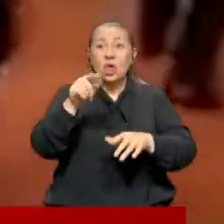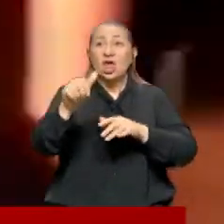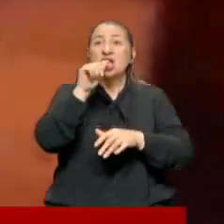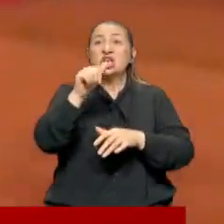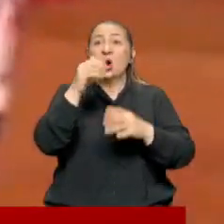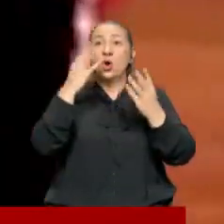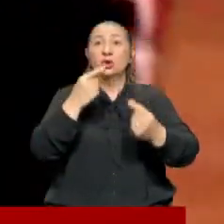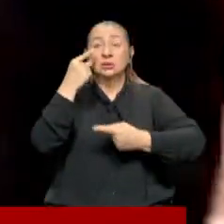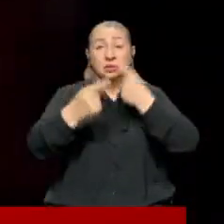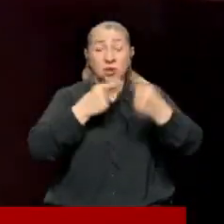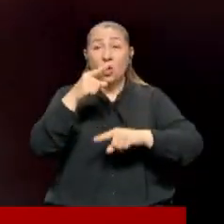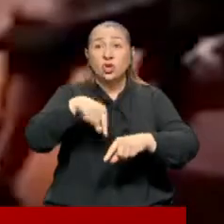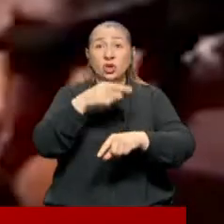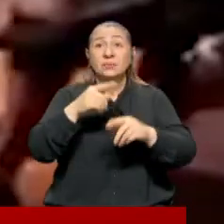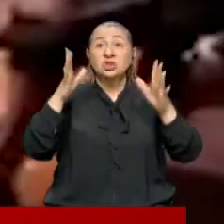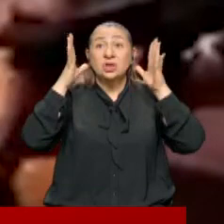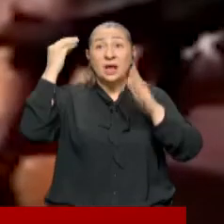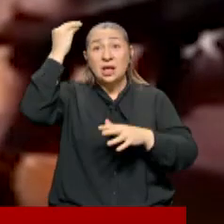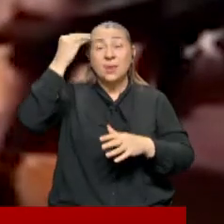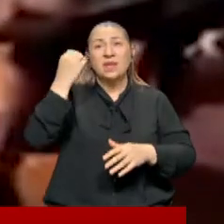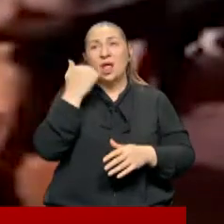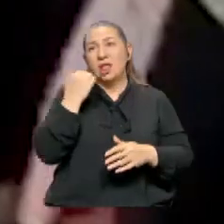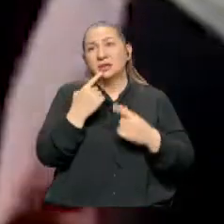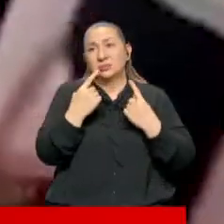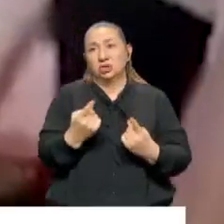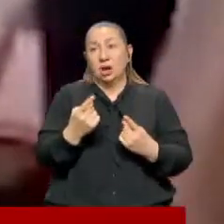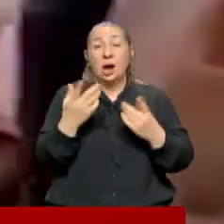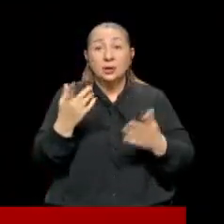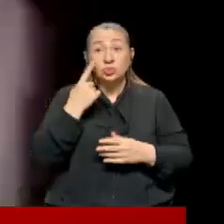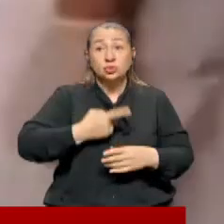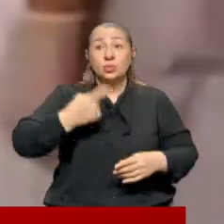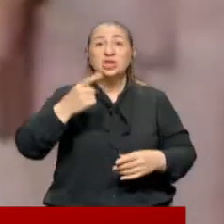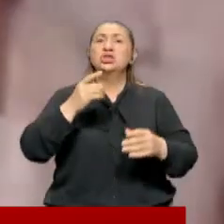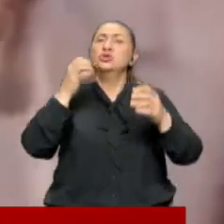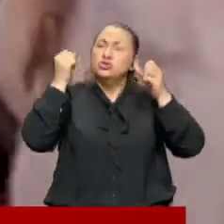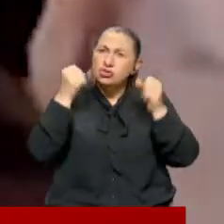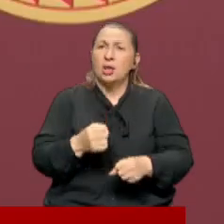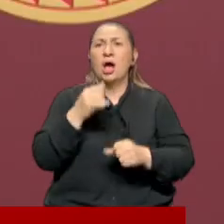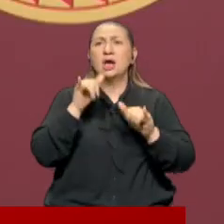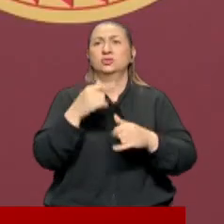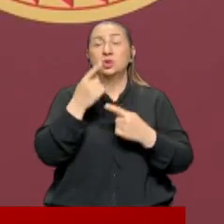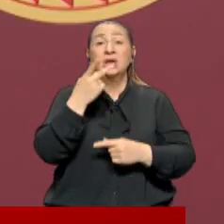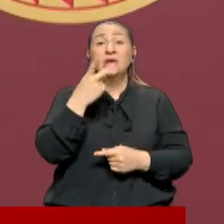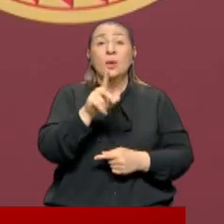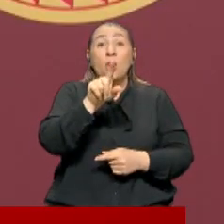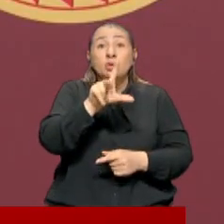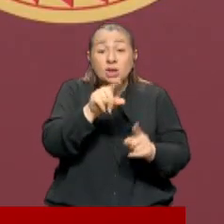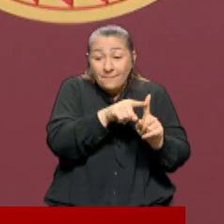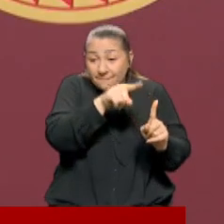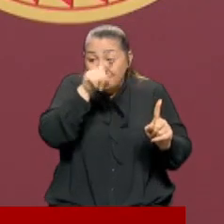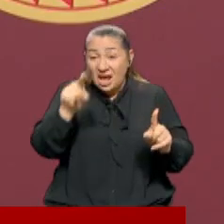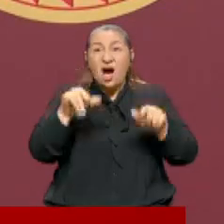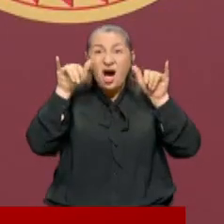içki içtikleri iddiasını o dönem caminin imamı da yalanlamıştı. Ama Cumhurbaşkanı ısrarla dile getiriyor. 2013'ten